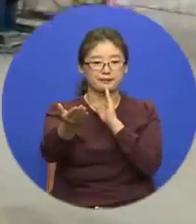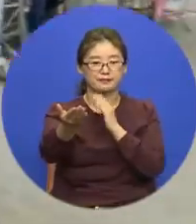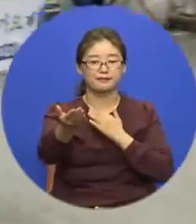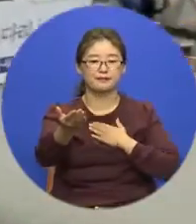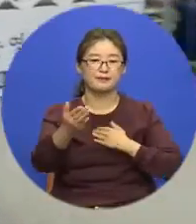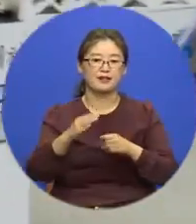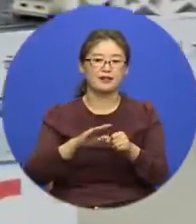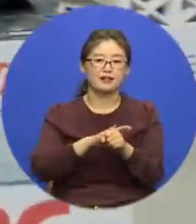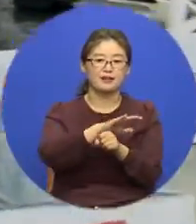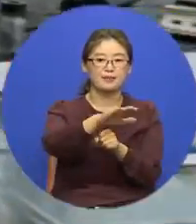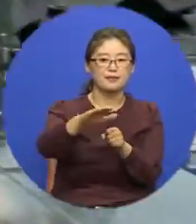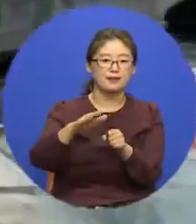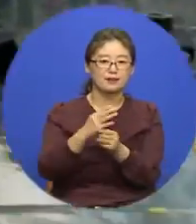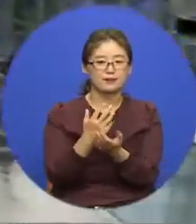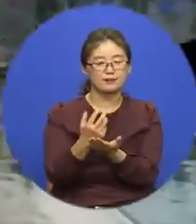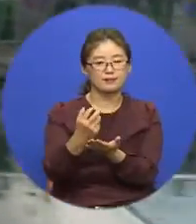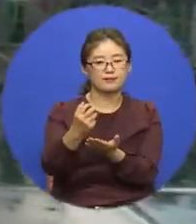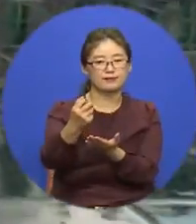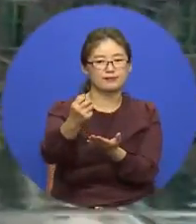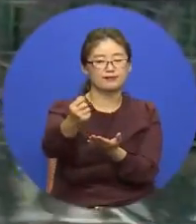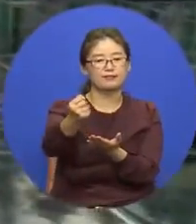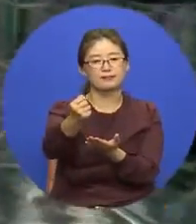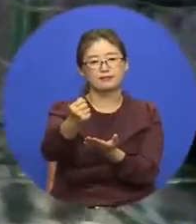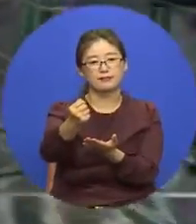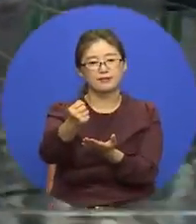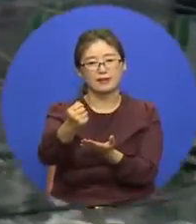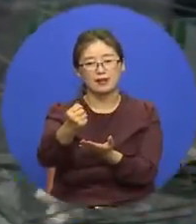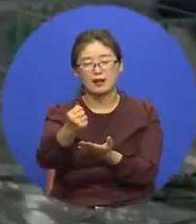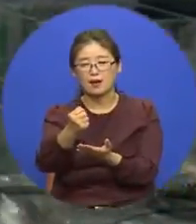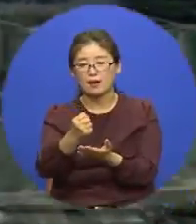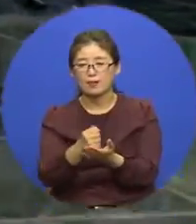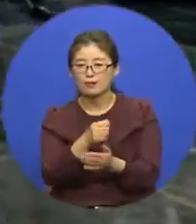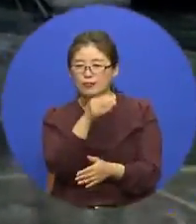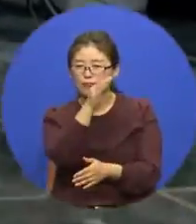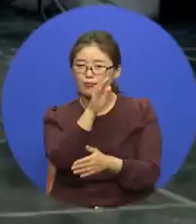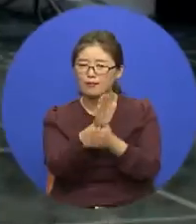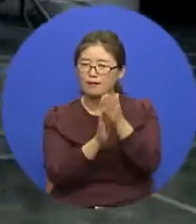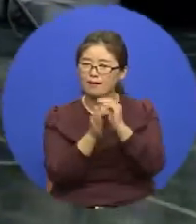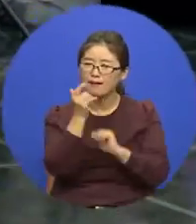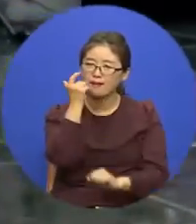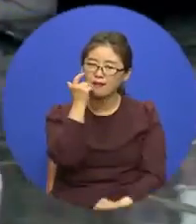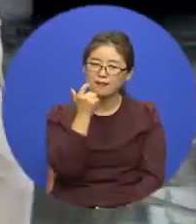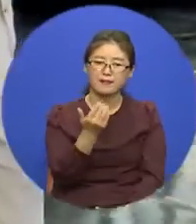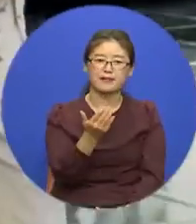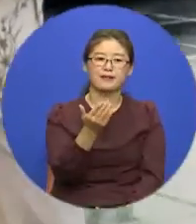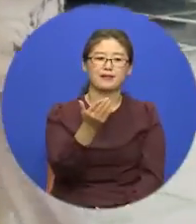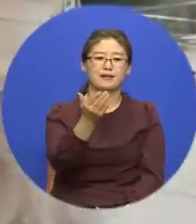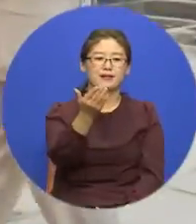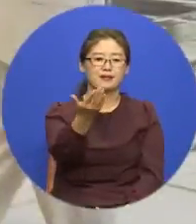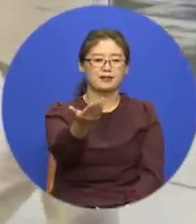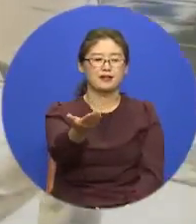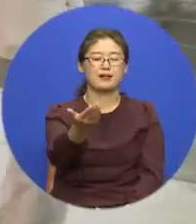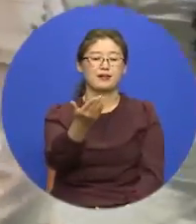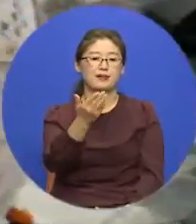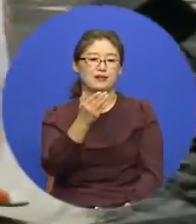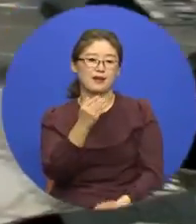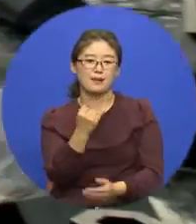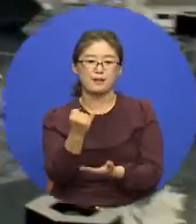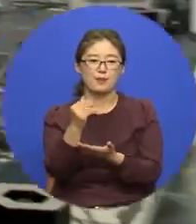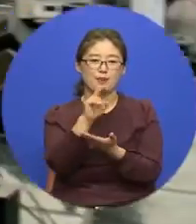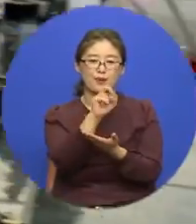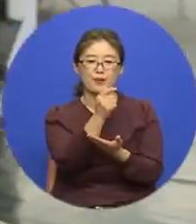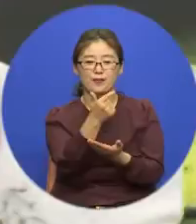나의 사랑을 받아줄 수가 없냐. 그대는 모나리자